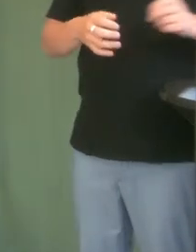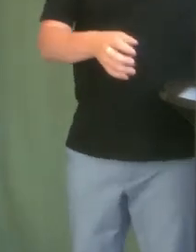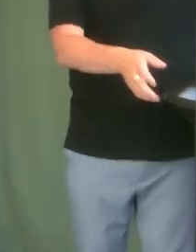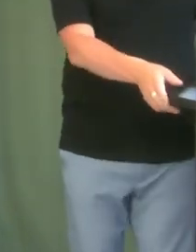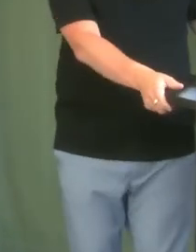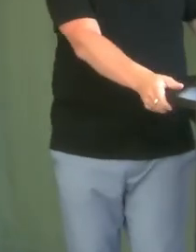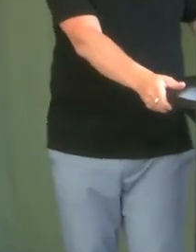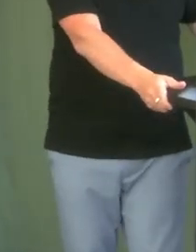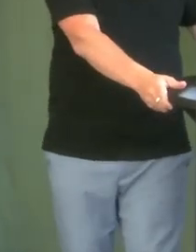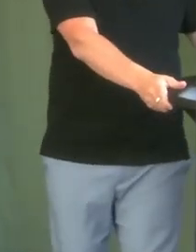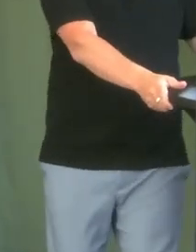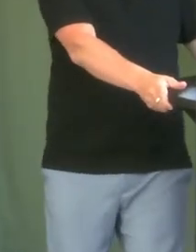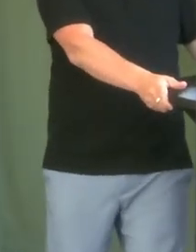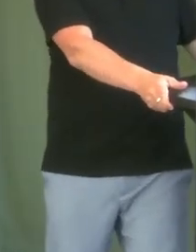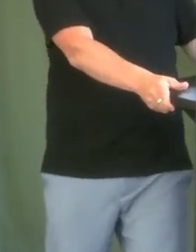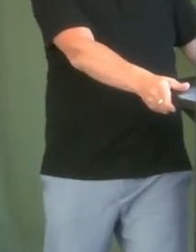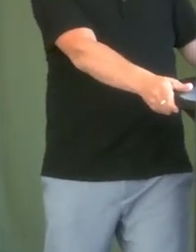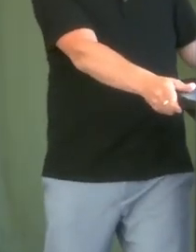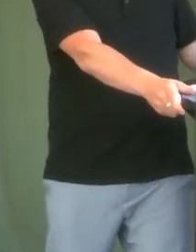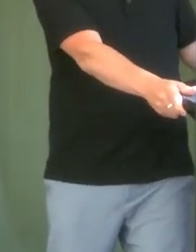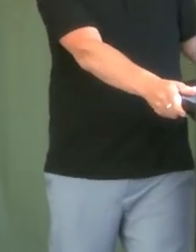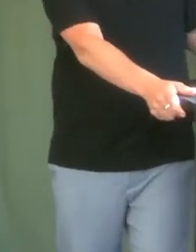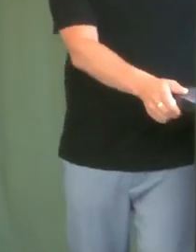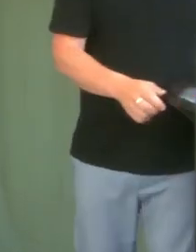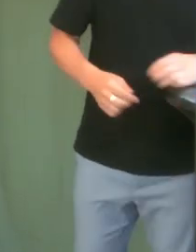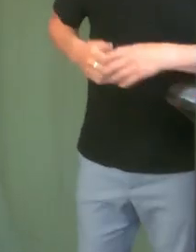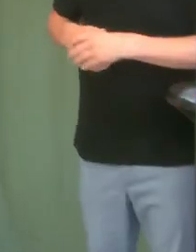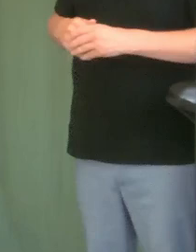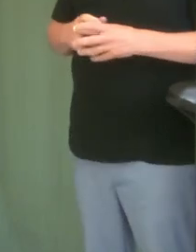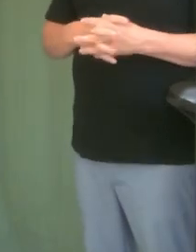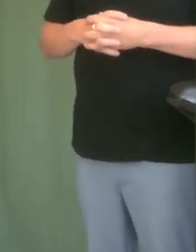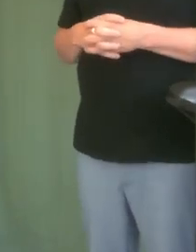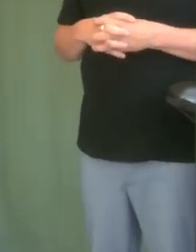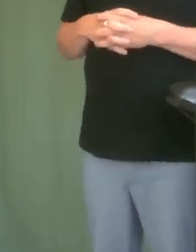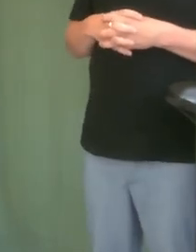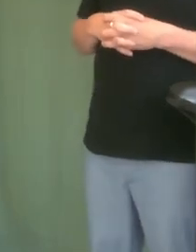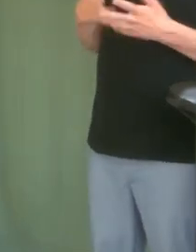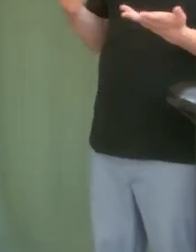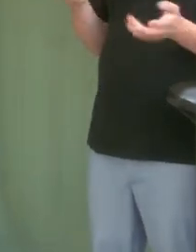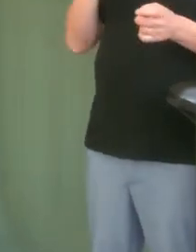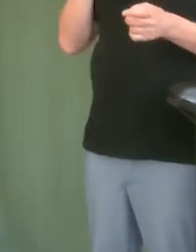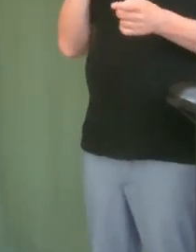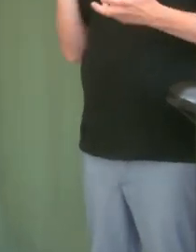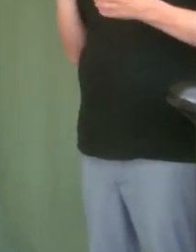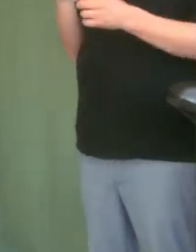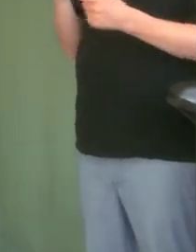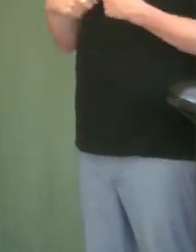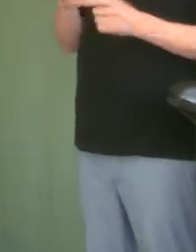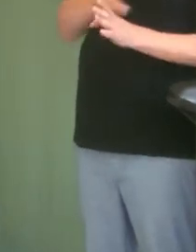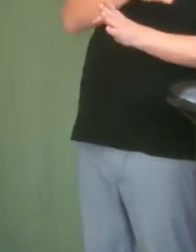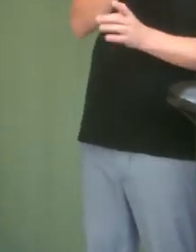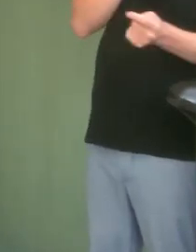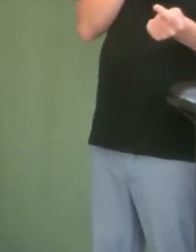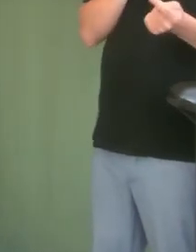upphovsrättsskyddat material. Också kommentera lite det vi har hört här. Vill du börja, Lili? Mm. Nej, men det här är ju en problematik som